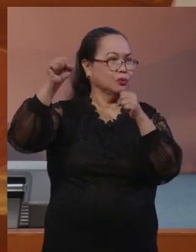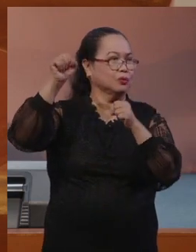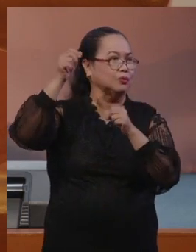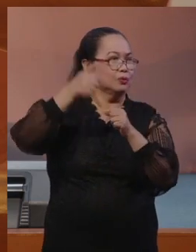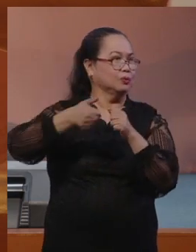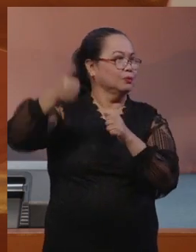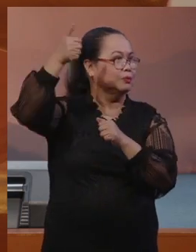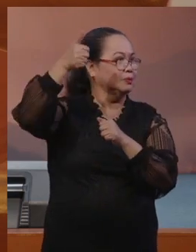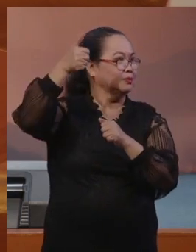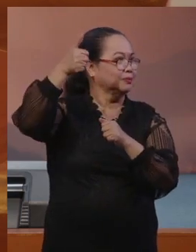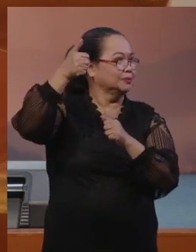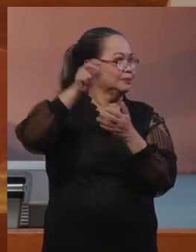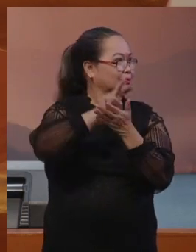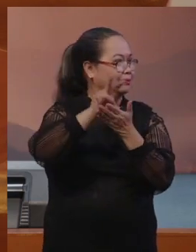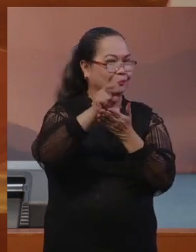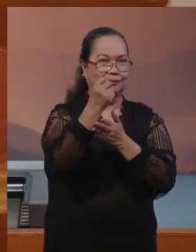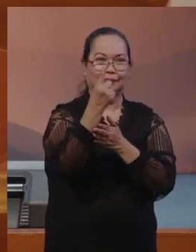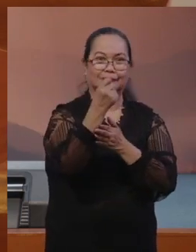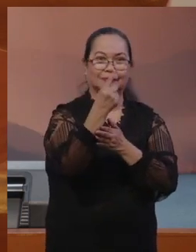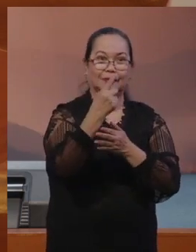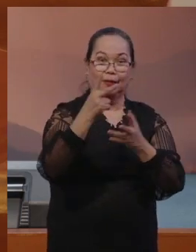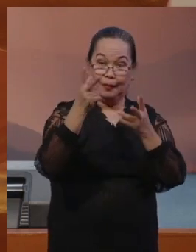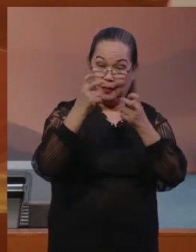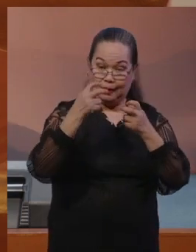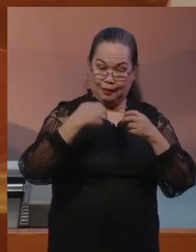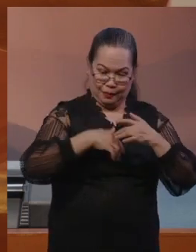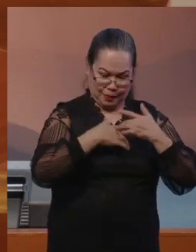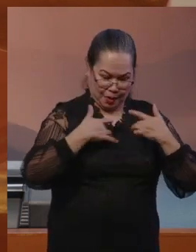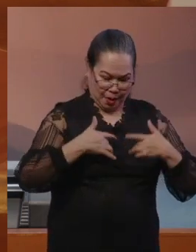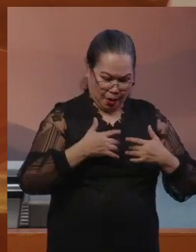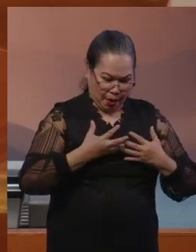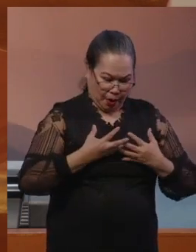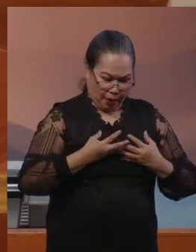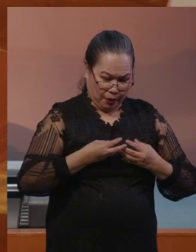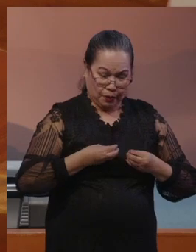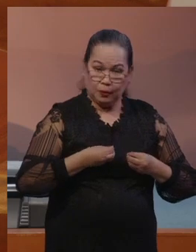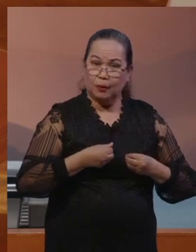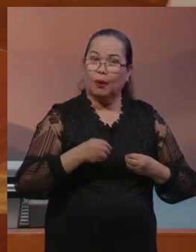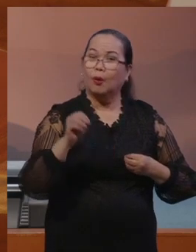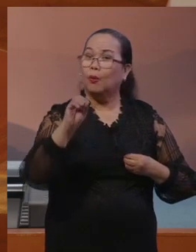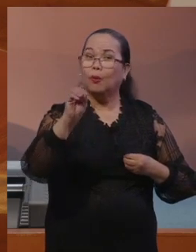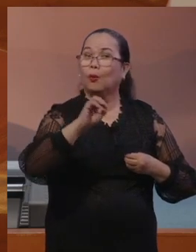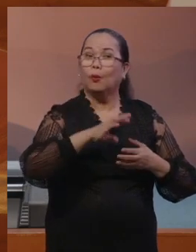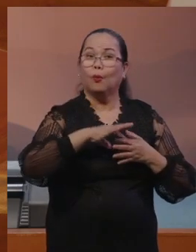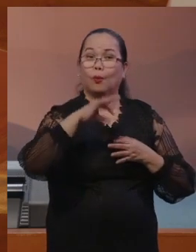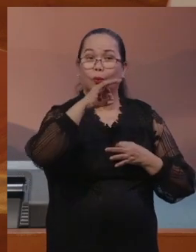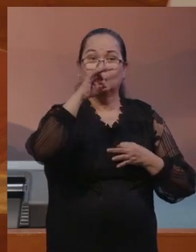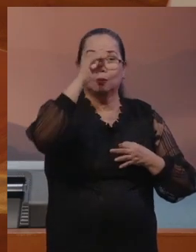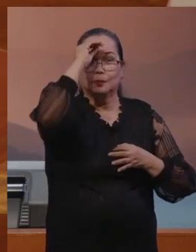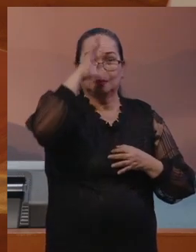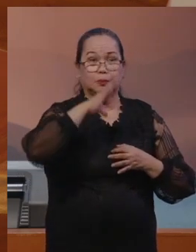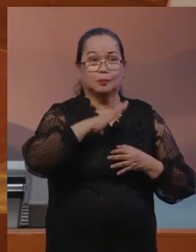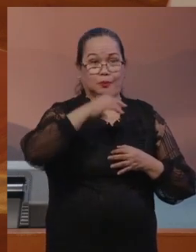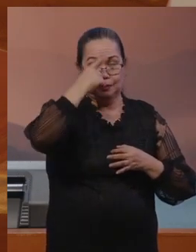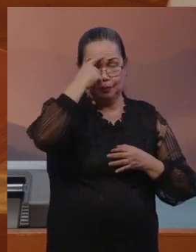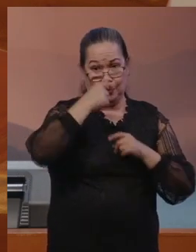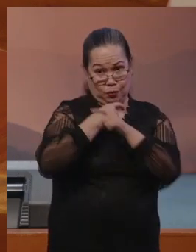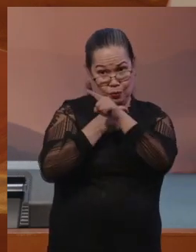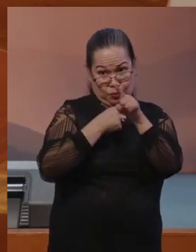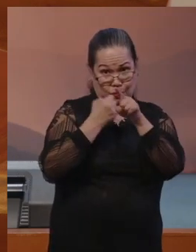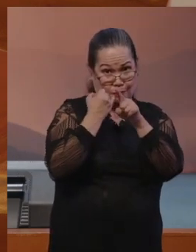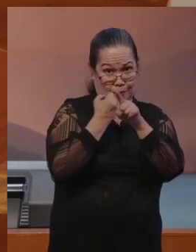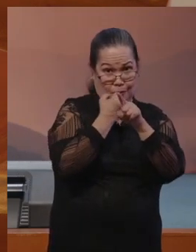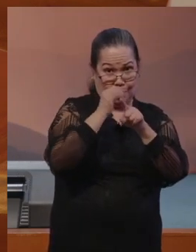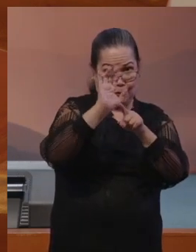Sabi niya sa verse 11, as soon as we heard it, our hearts melted, and there was no spirit left in any man because of you. For the Lord